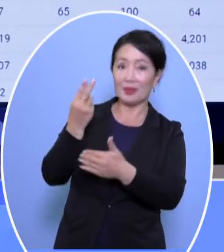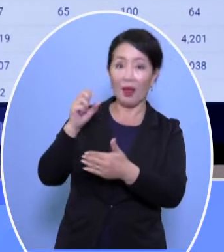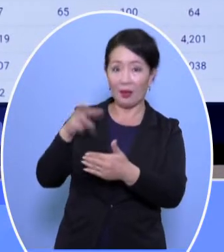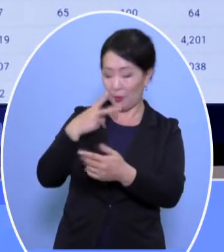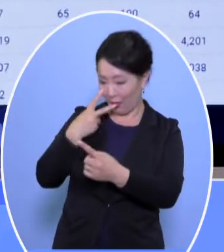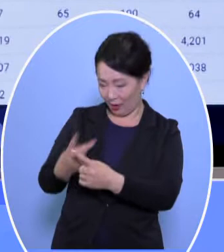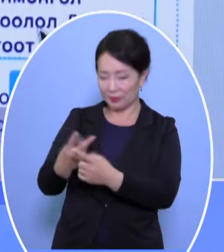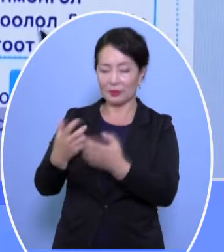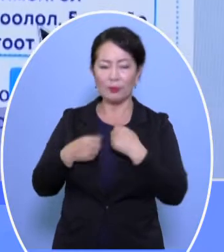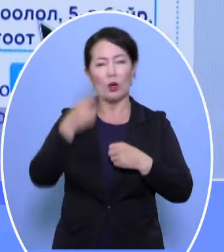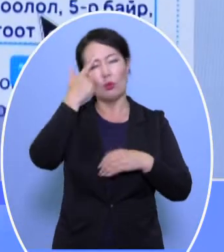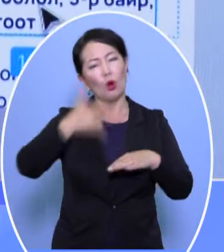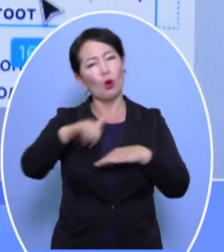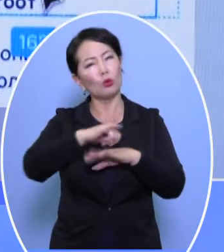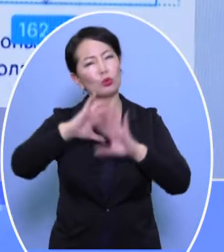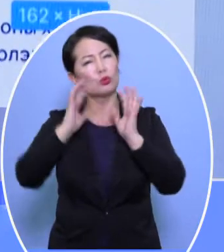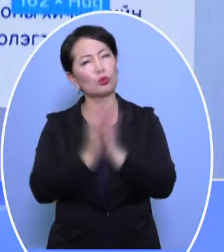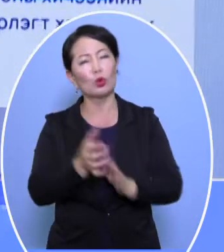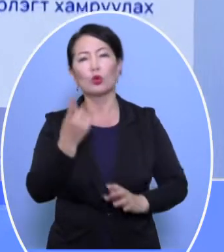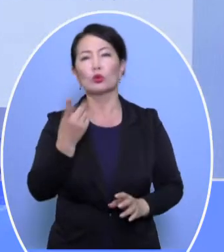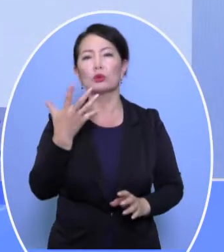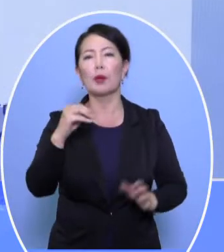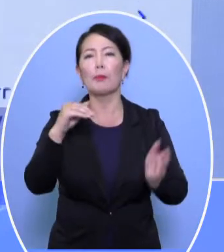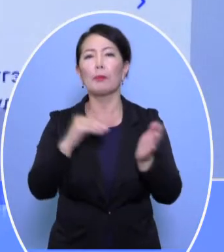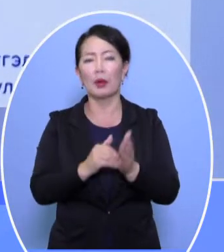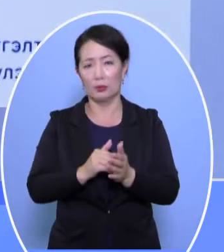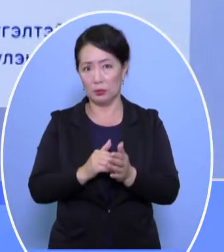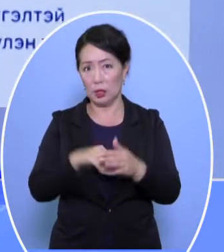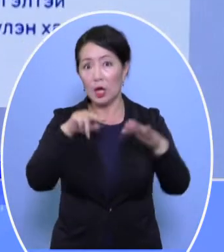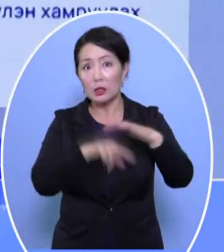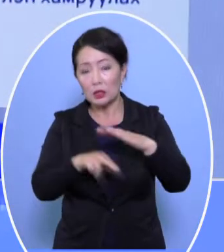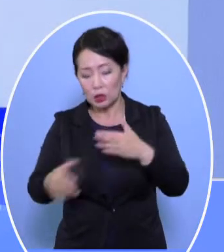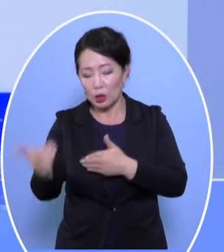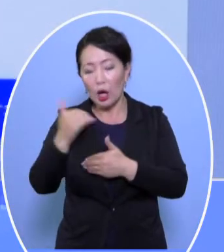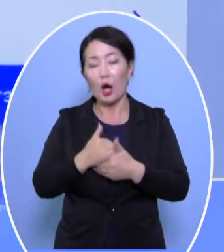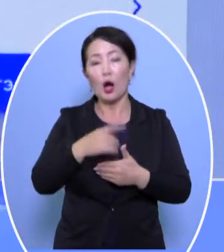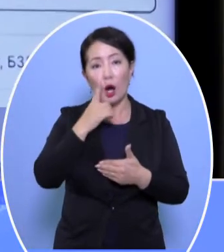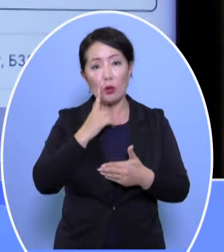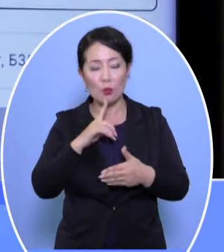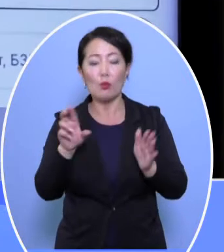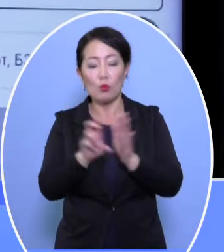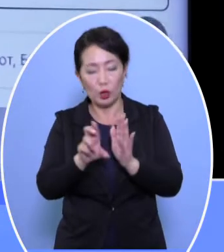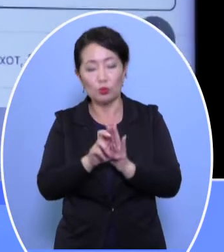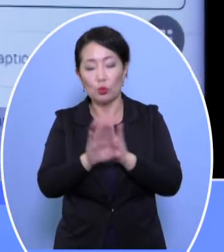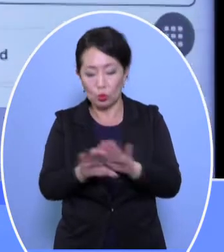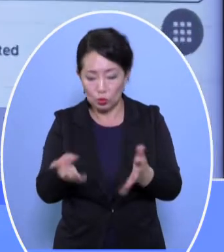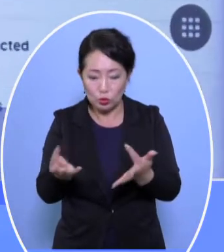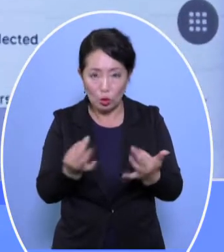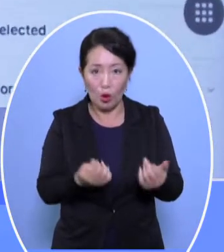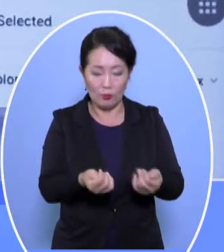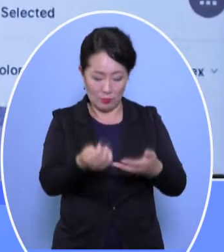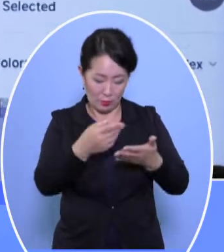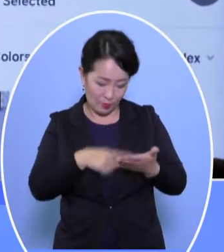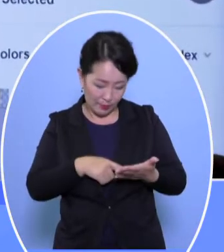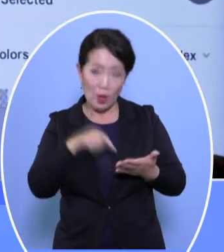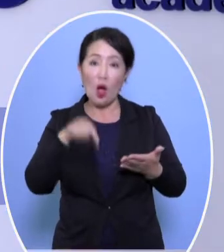За энэтэй холбогдлоор нэрд улсын хэмжээний 150 орчим мянган одоо цэцэрлэгт хамрагдах боломжтой хүүхдүүд байгаа. За